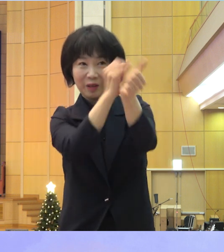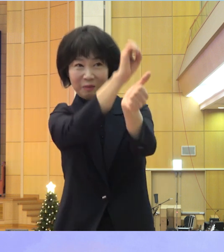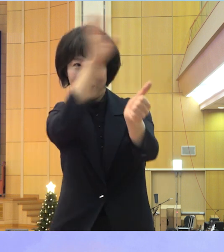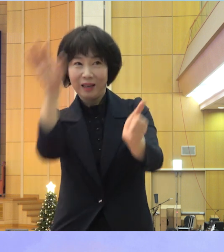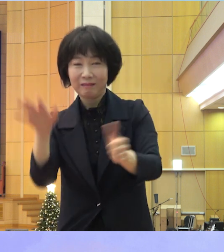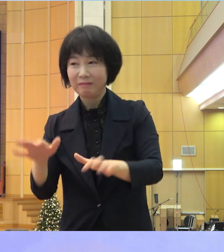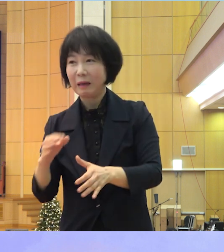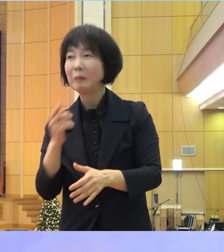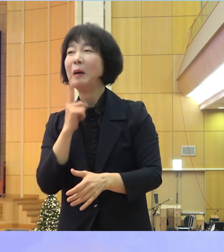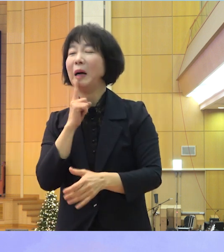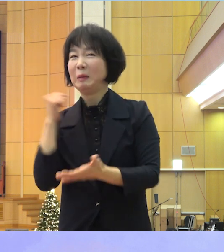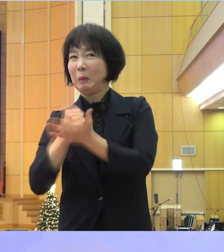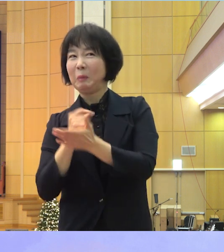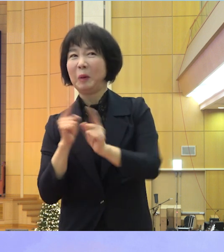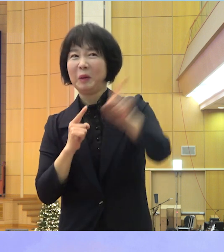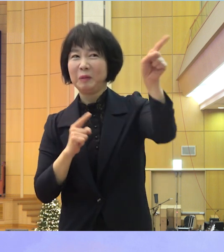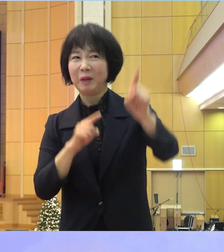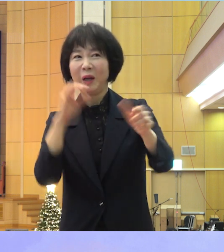고생문이